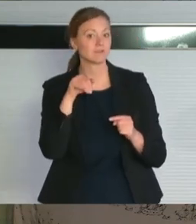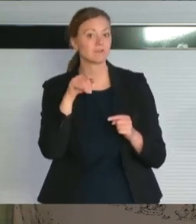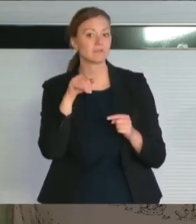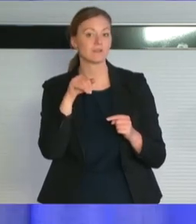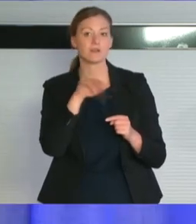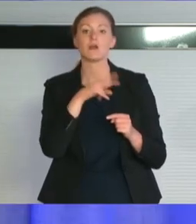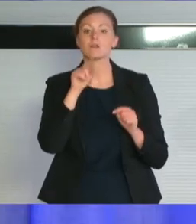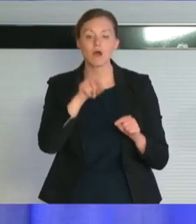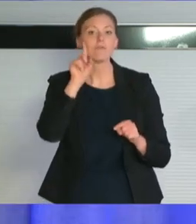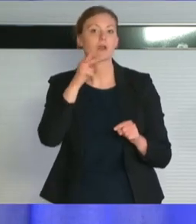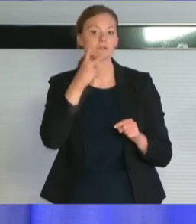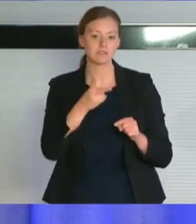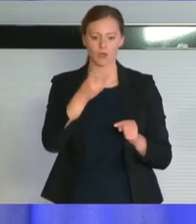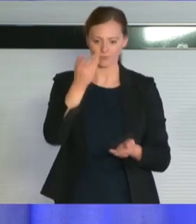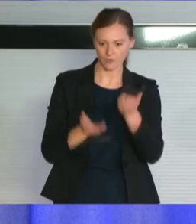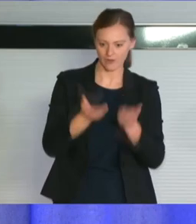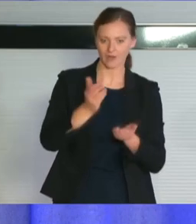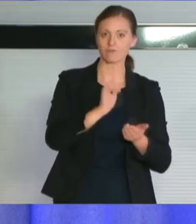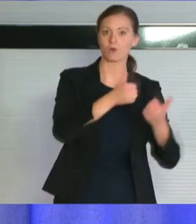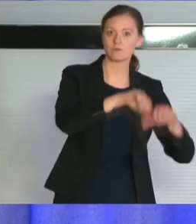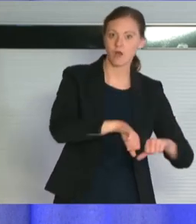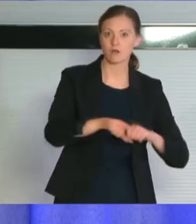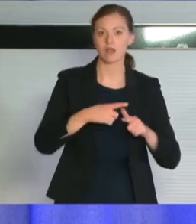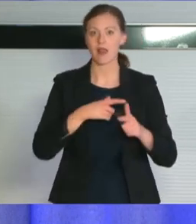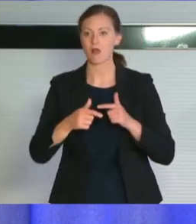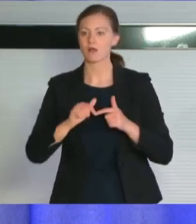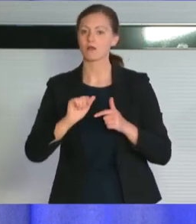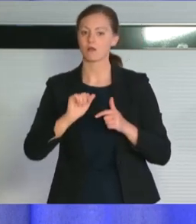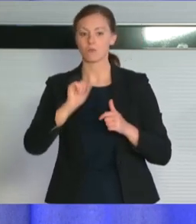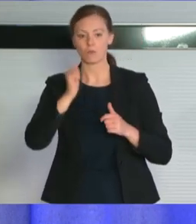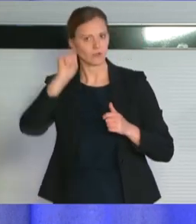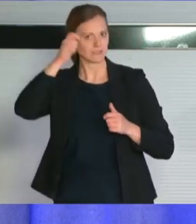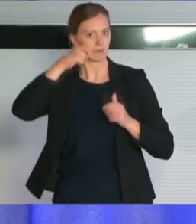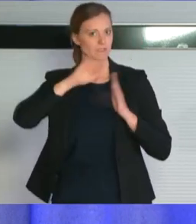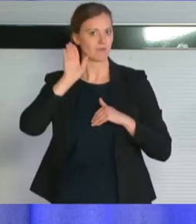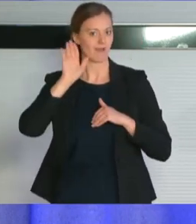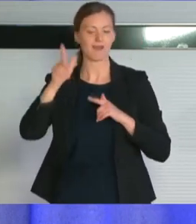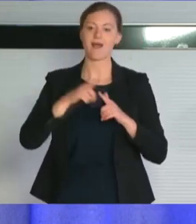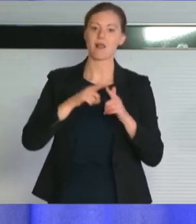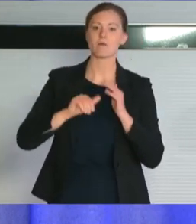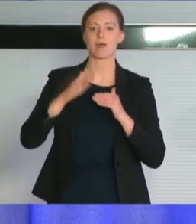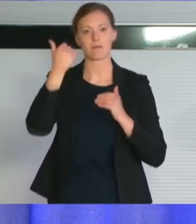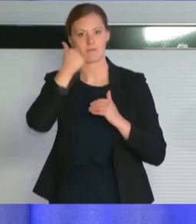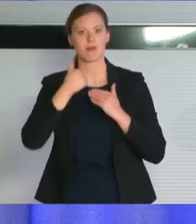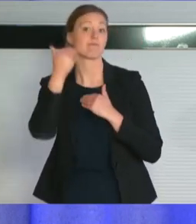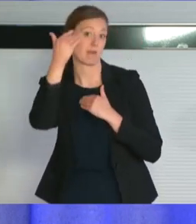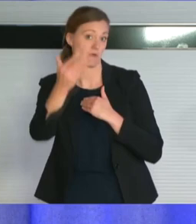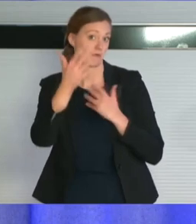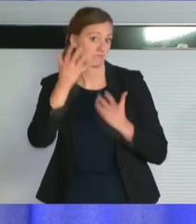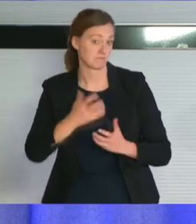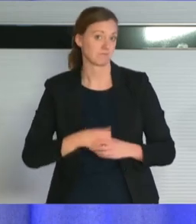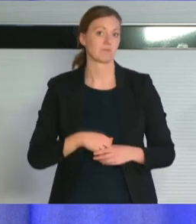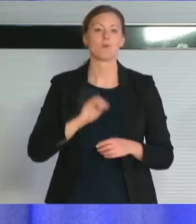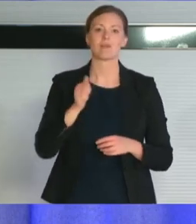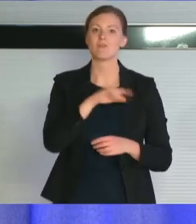var for, vi kan vurdere om de var for svake, eller om de må skjerpes, eller om de kan mykes opp fremover. Vi trenger